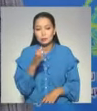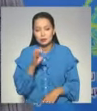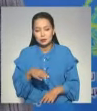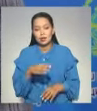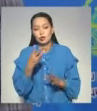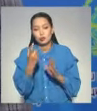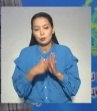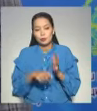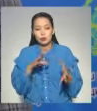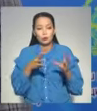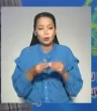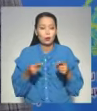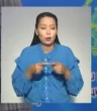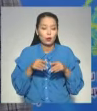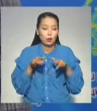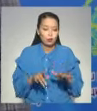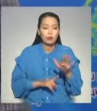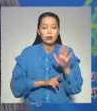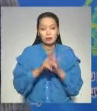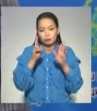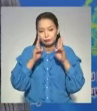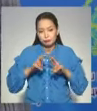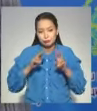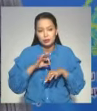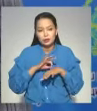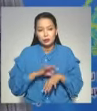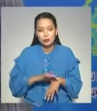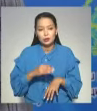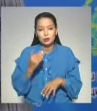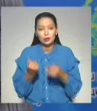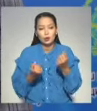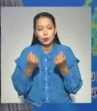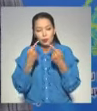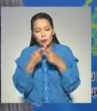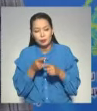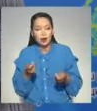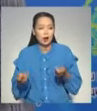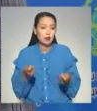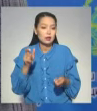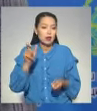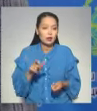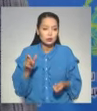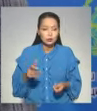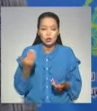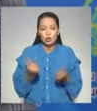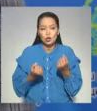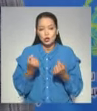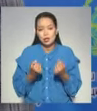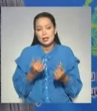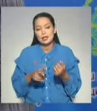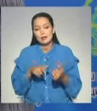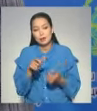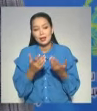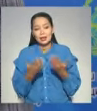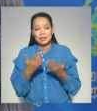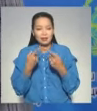3-ші бөлімінде көзделген тергеу амалдары басталды. Яғни көлік құралдарын басқаратын адамдардың жол жүрісі немесе